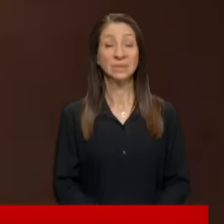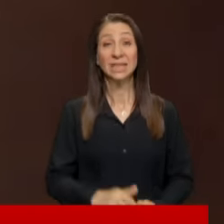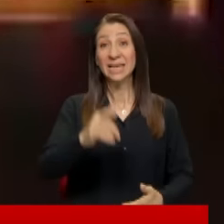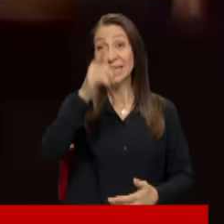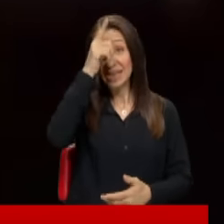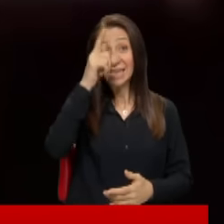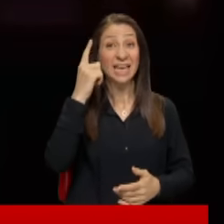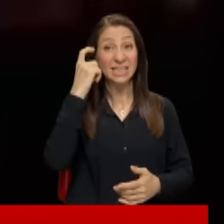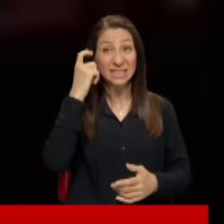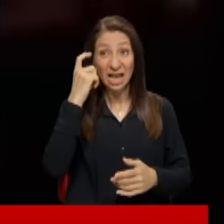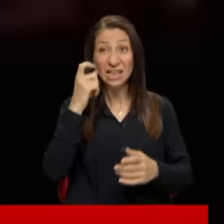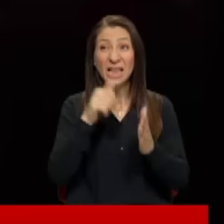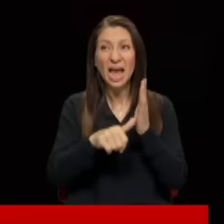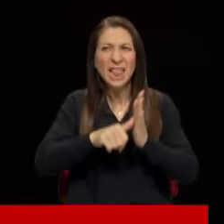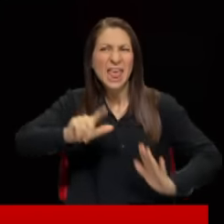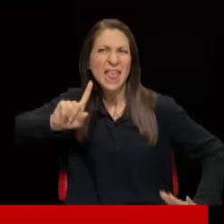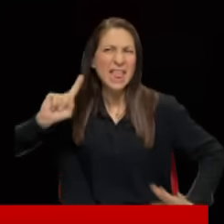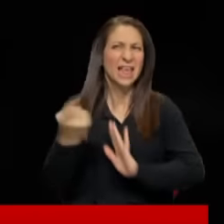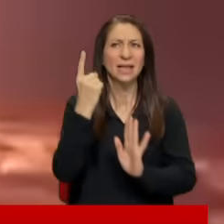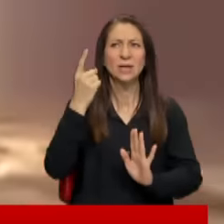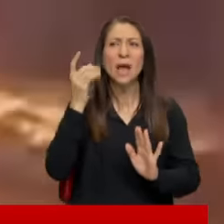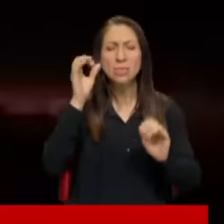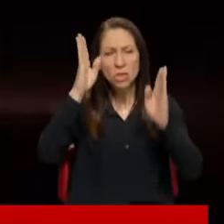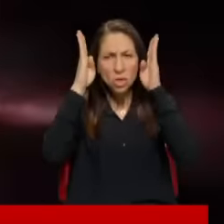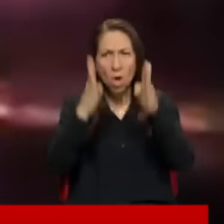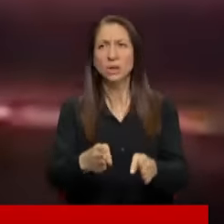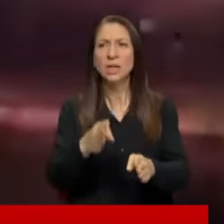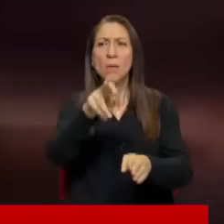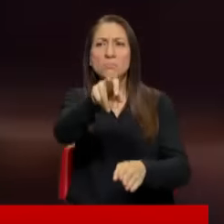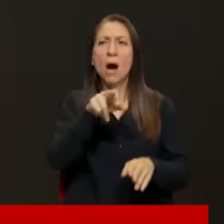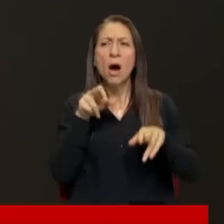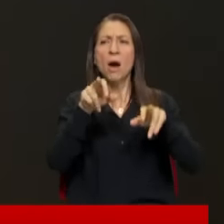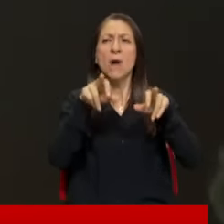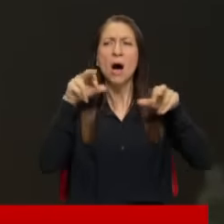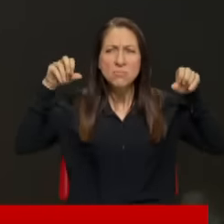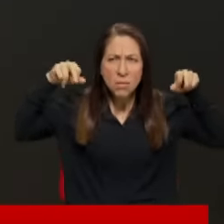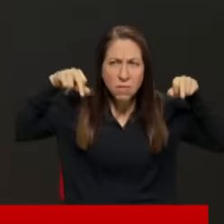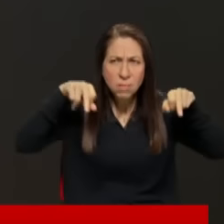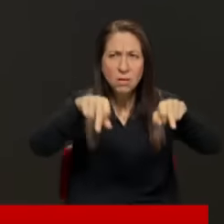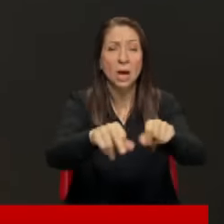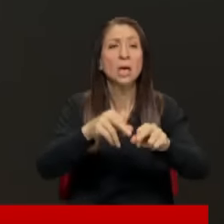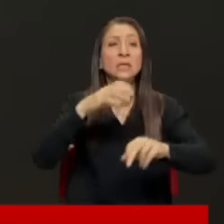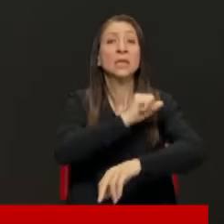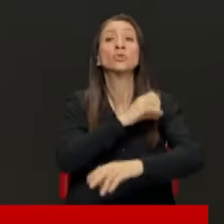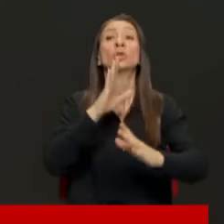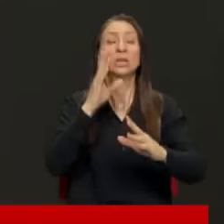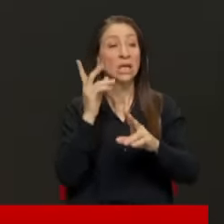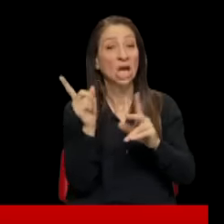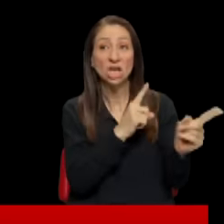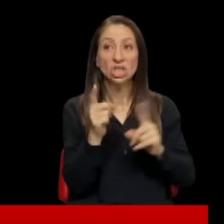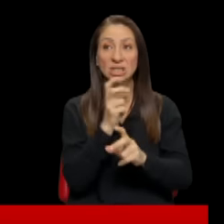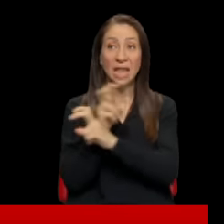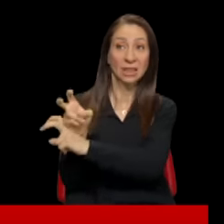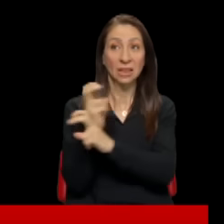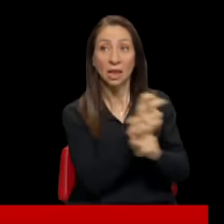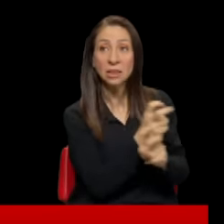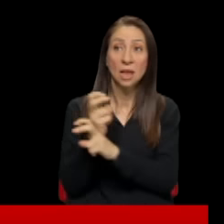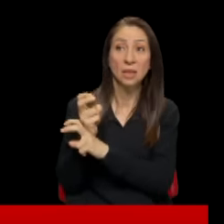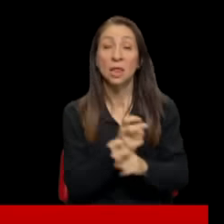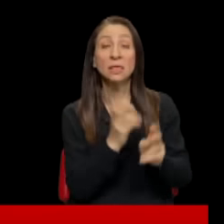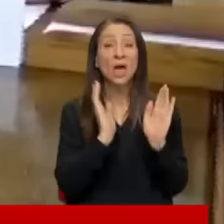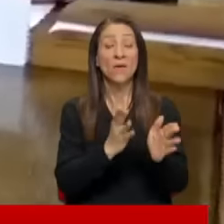İran'ın İsrail'e tarihinde ilk kez düzenlediği doğrudan saldırı sonrası tansiyon düşmedi, karşılıklı tehditler devam etti. İsrail bir kez